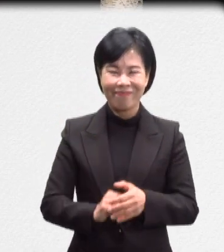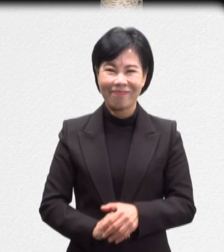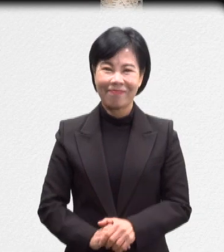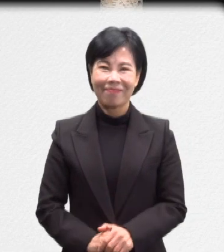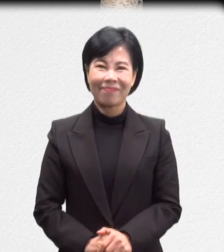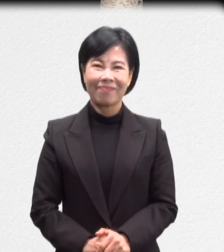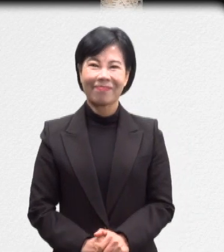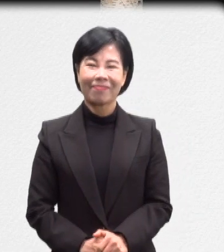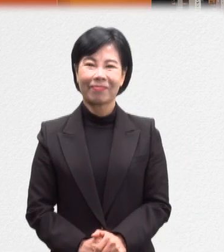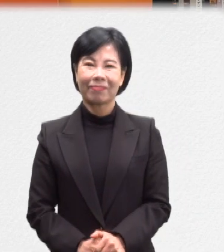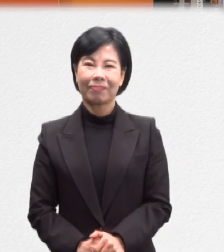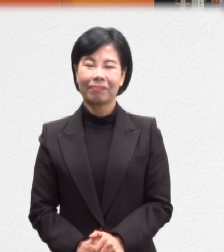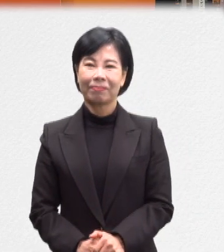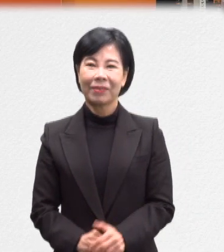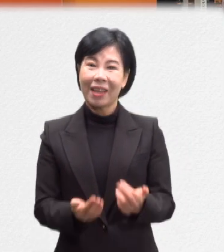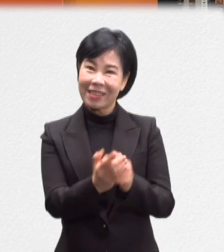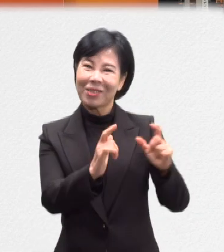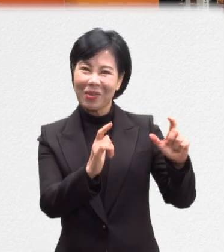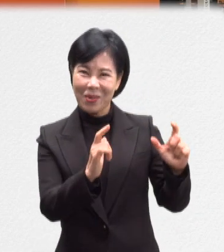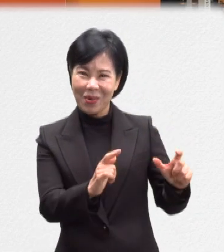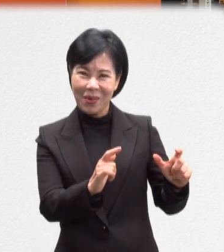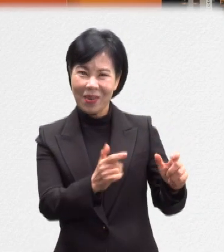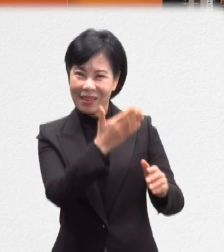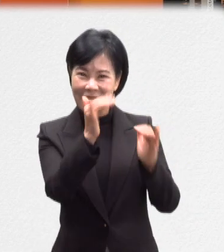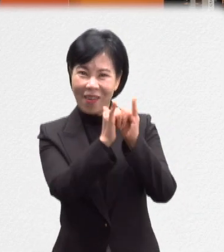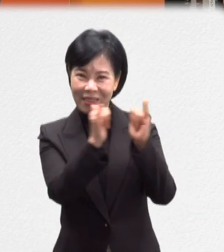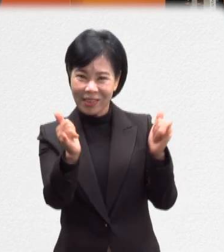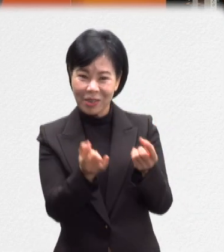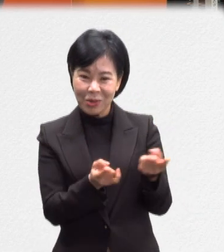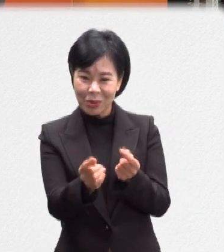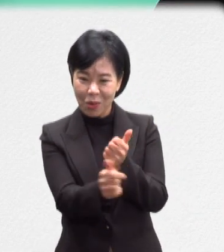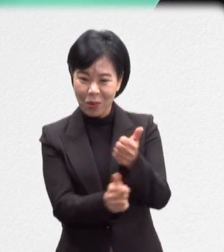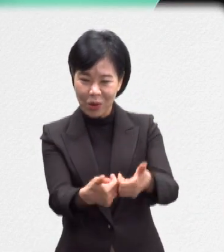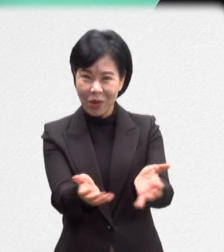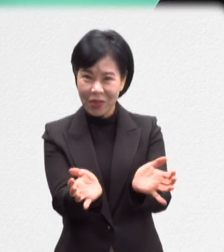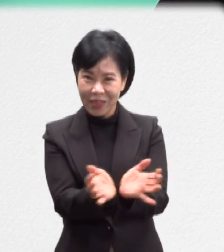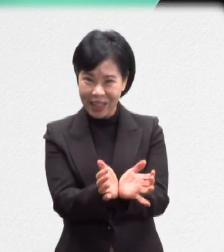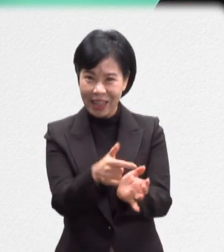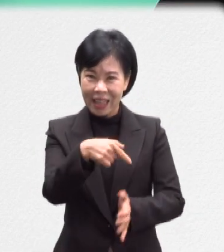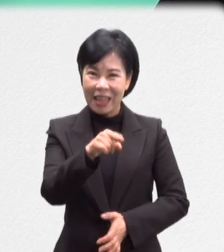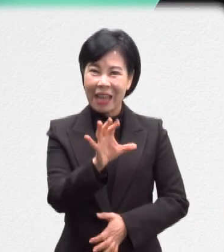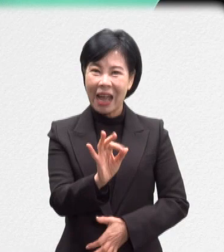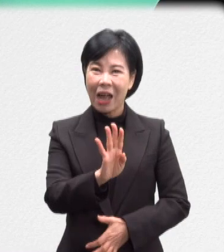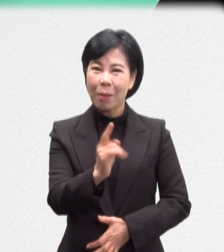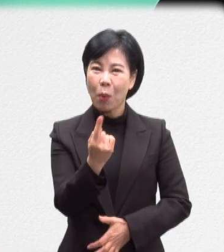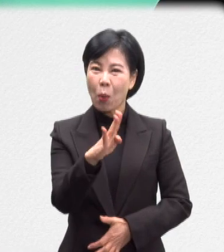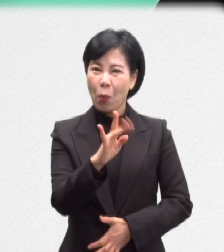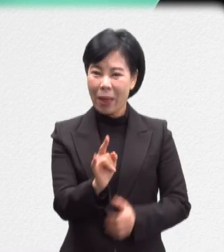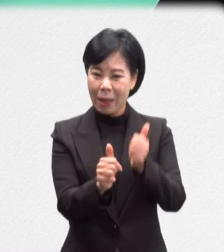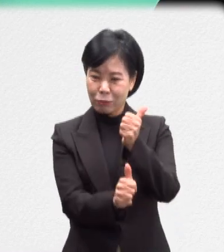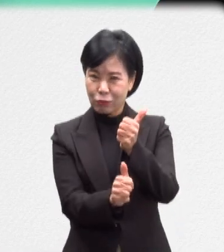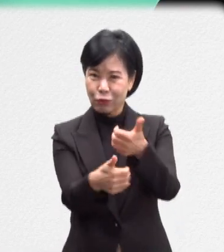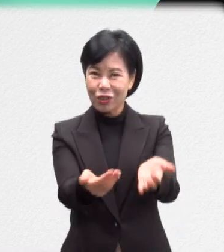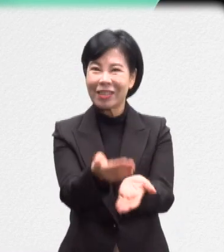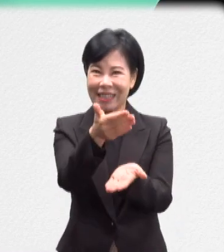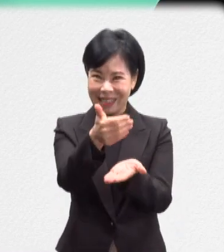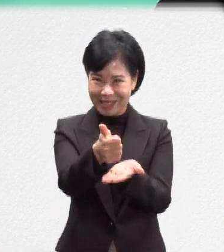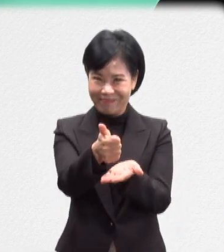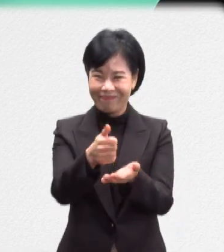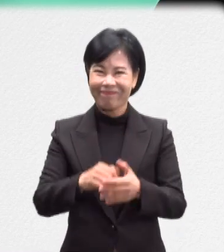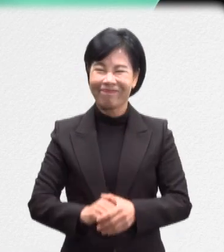담당관 최성두입니다. 제주특별자치도 청년정책조정위원회 강보배 부위원장님 나오셨습니다. 예, 반갑습니다.